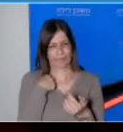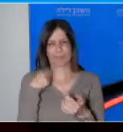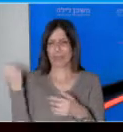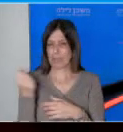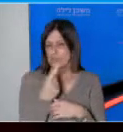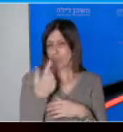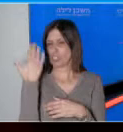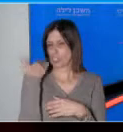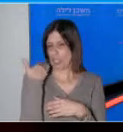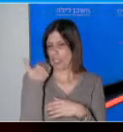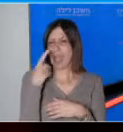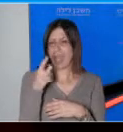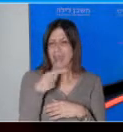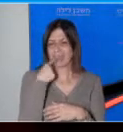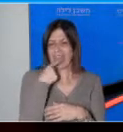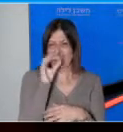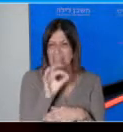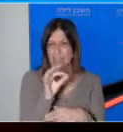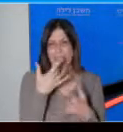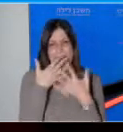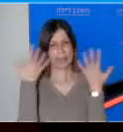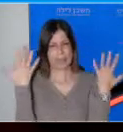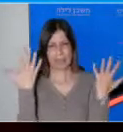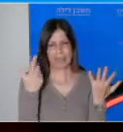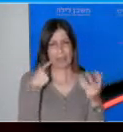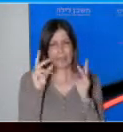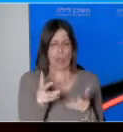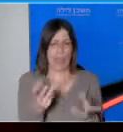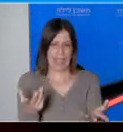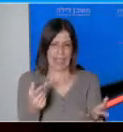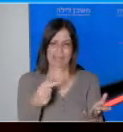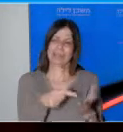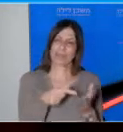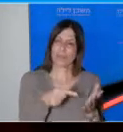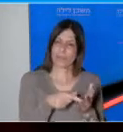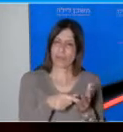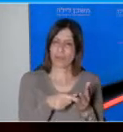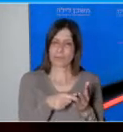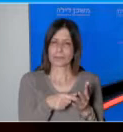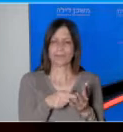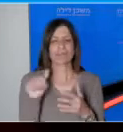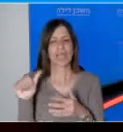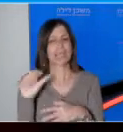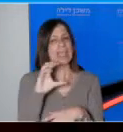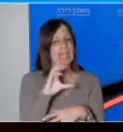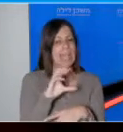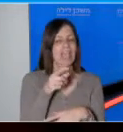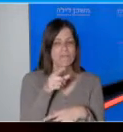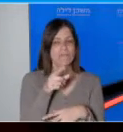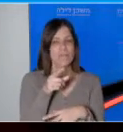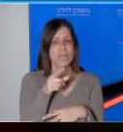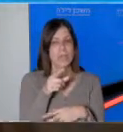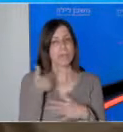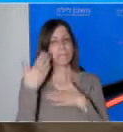שבשבוע שחלף הטענה הזאת התבררה כדי מגוחכת, כי בכל זאת, אתי קרייף היא ככל הנראה